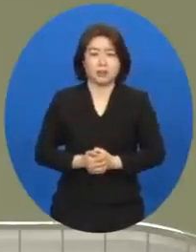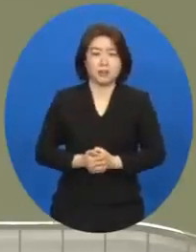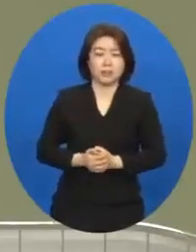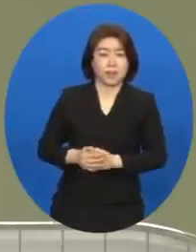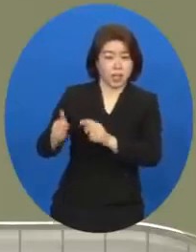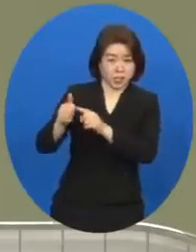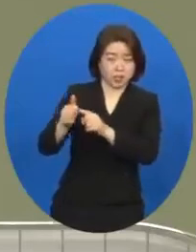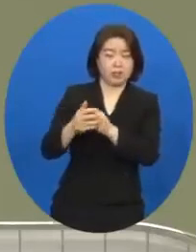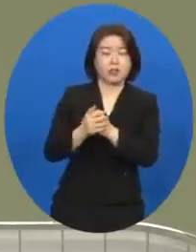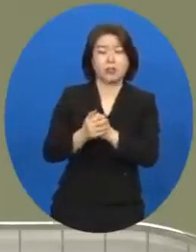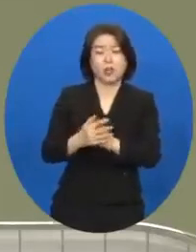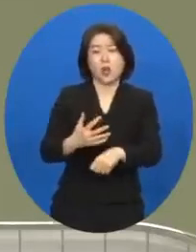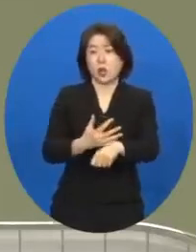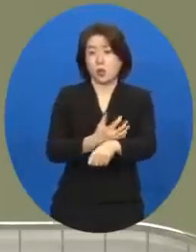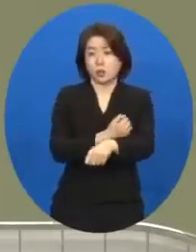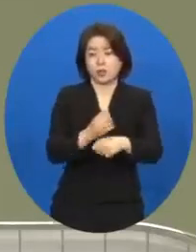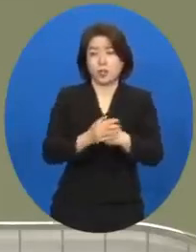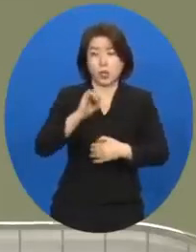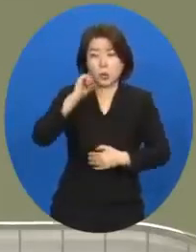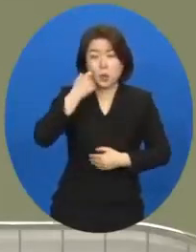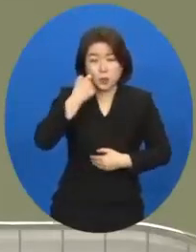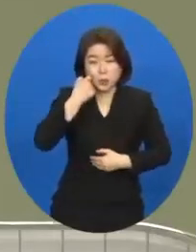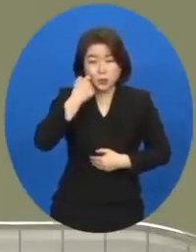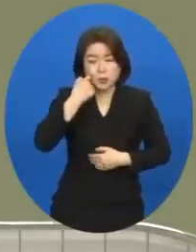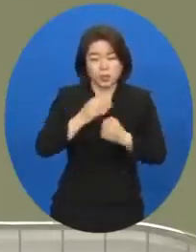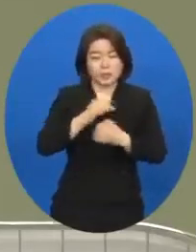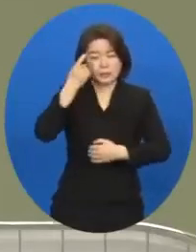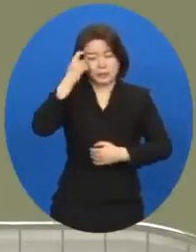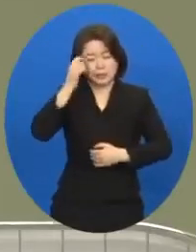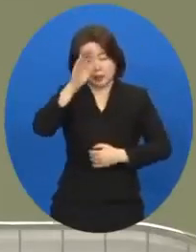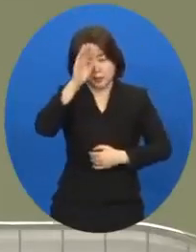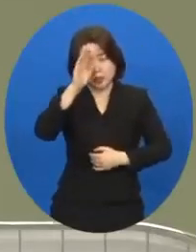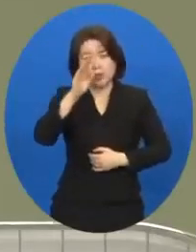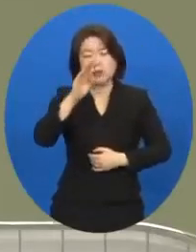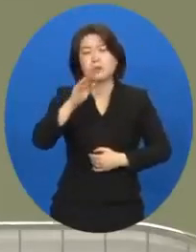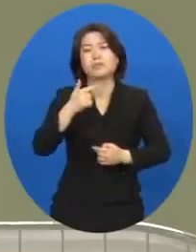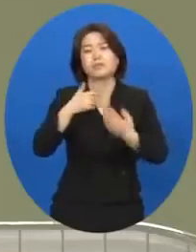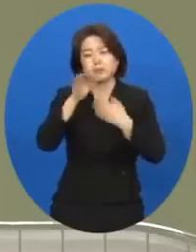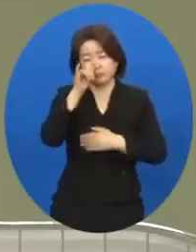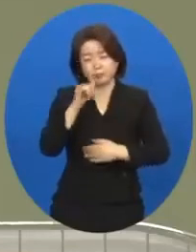그는 굉장히 어려운 그런 정신적인 병을 앓으셨어요.